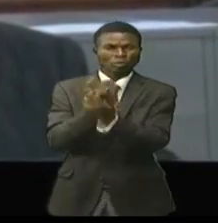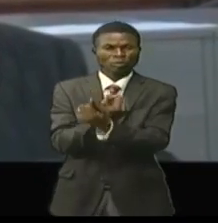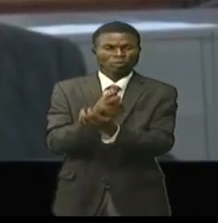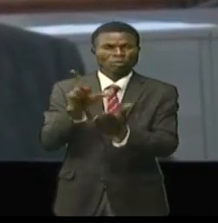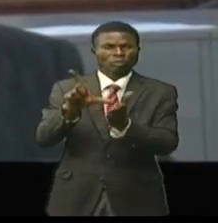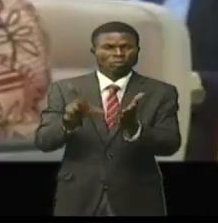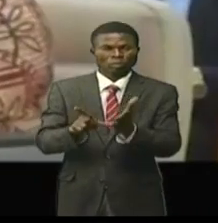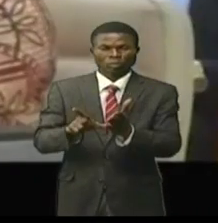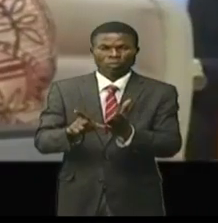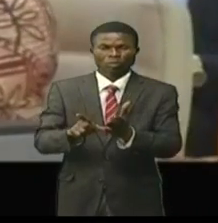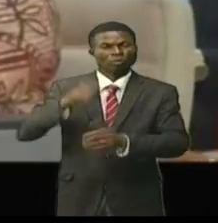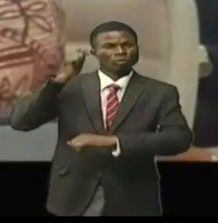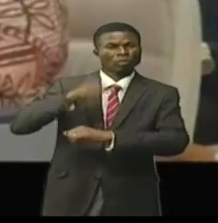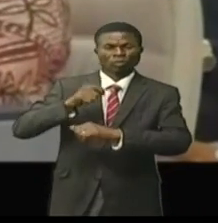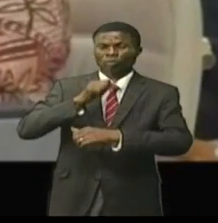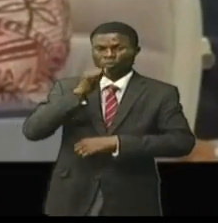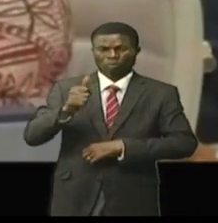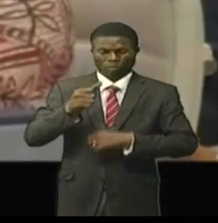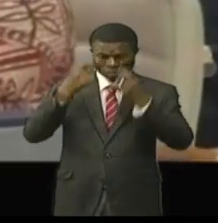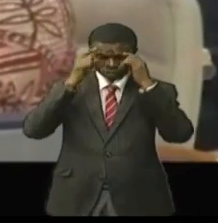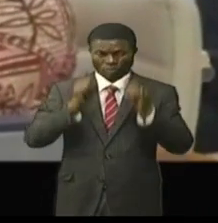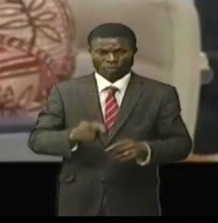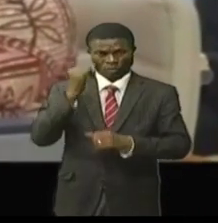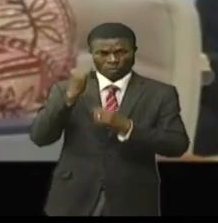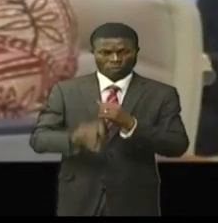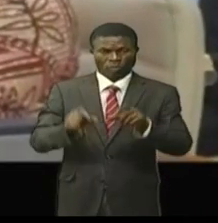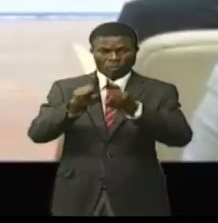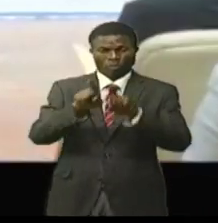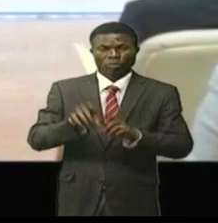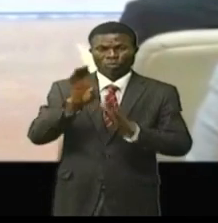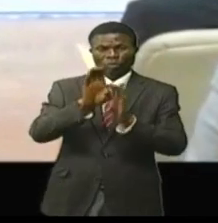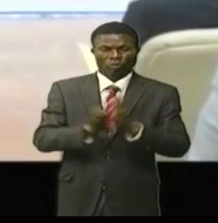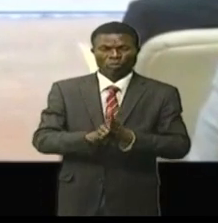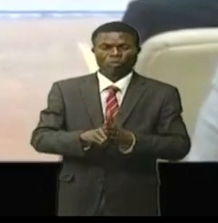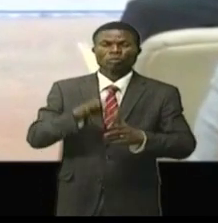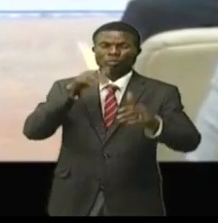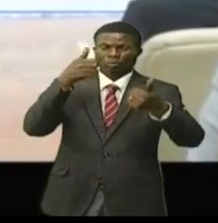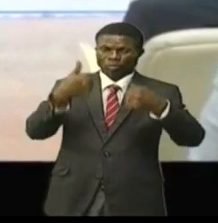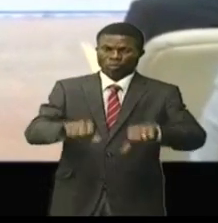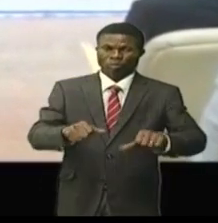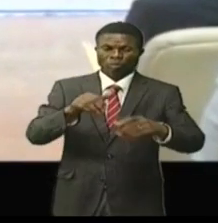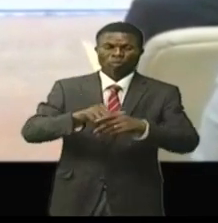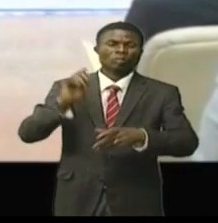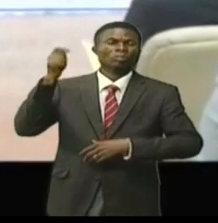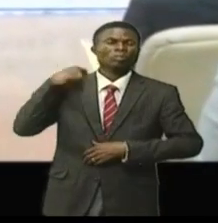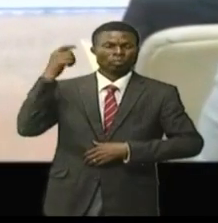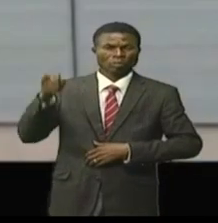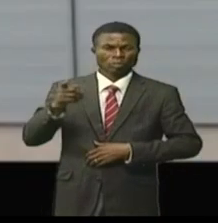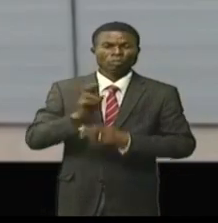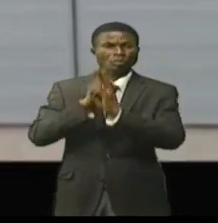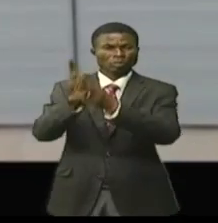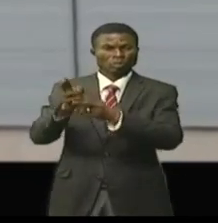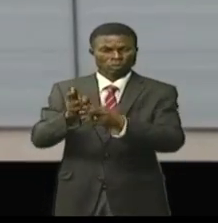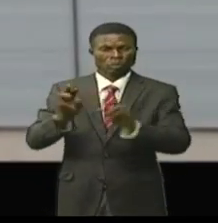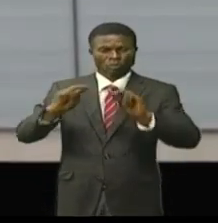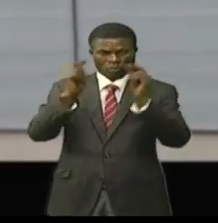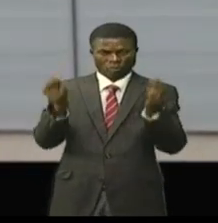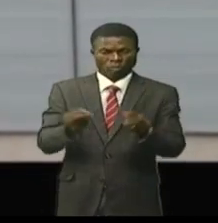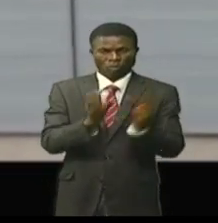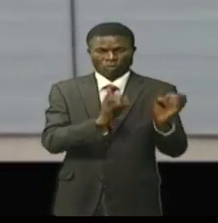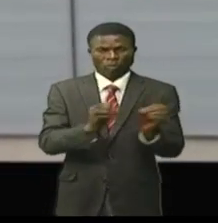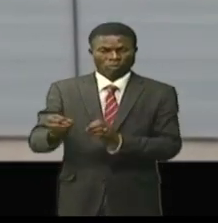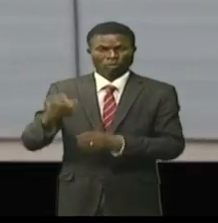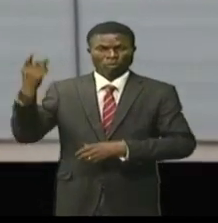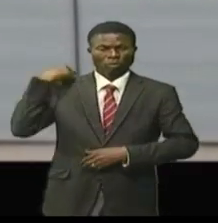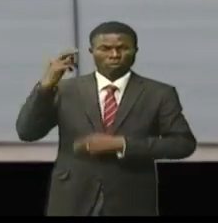délais de prononcé des jugements et arrêts, ainsi que les conditions de détention. Dans ses éléments de réponse à la commission présidée par le